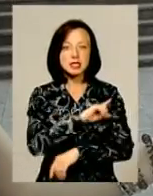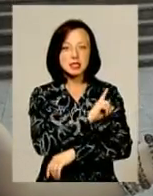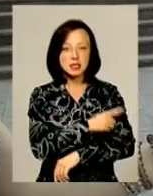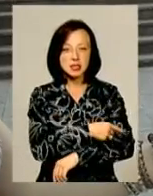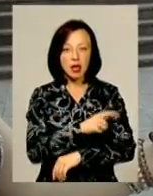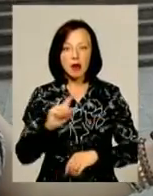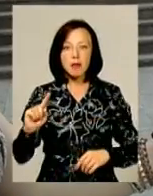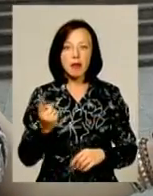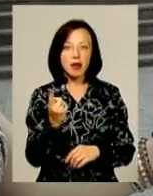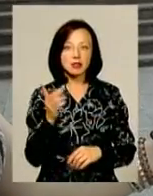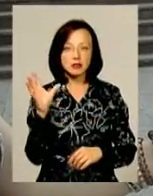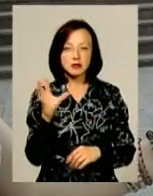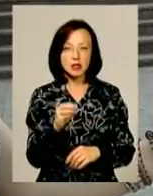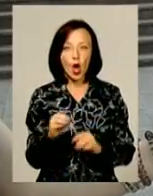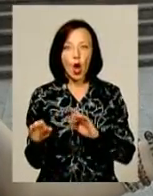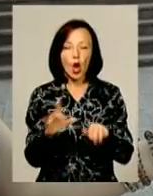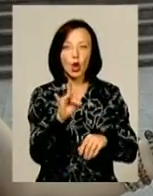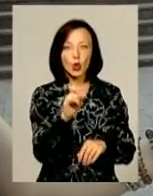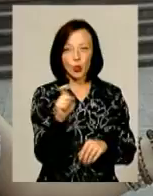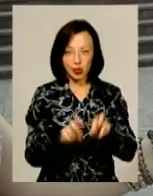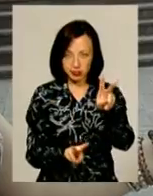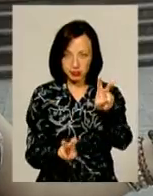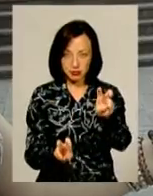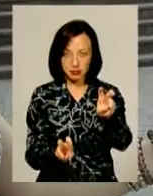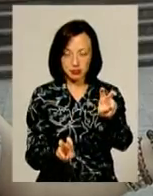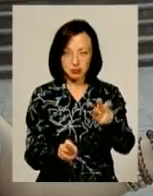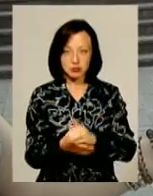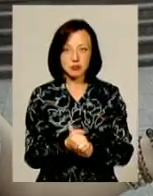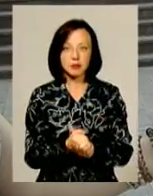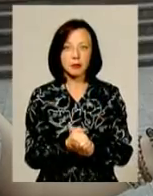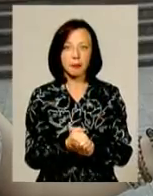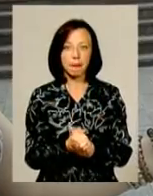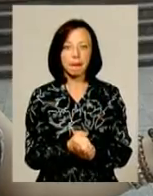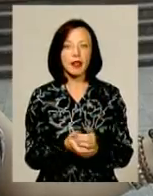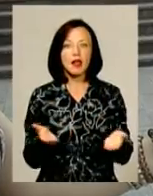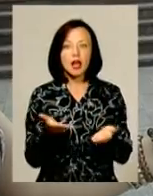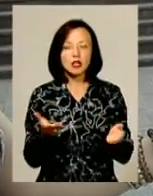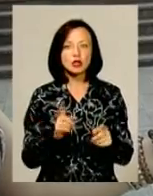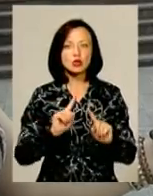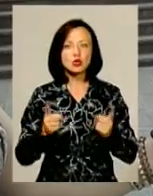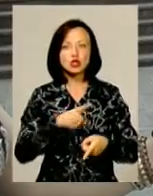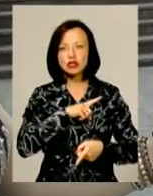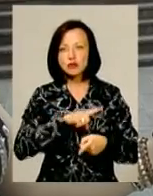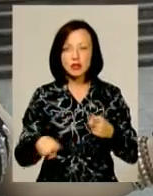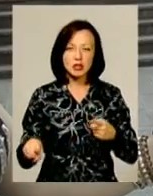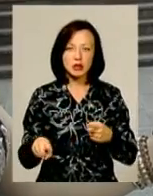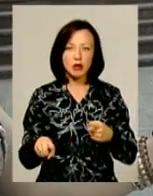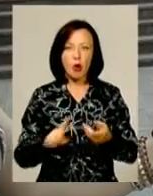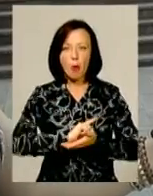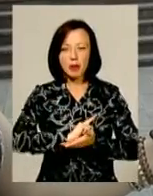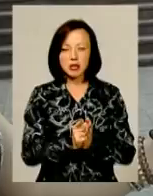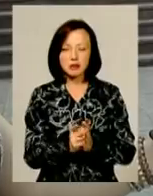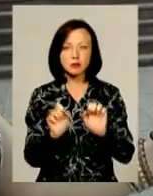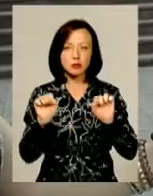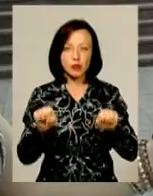увазі, перш за все, рух, які дуже швидко, дуже оперативно